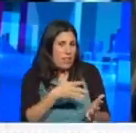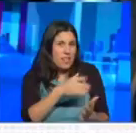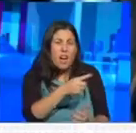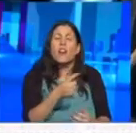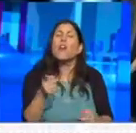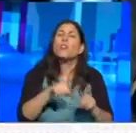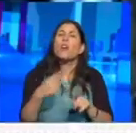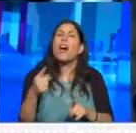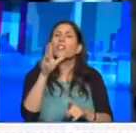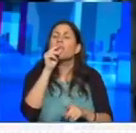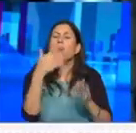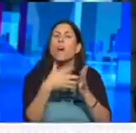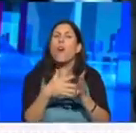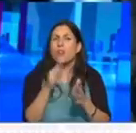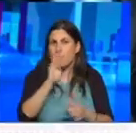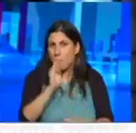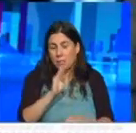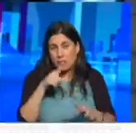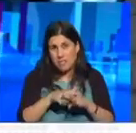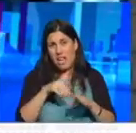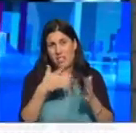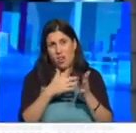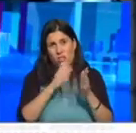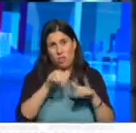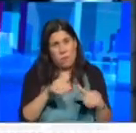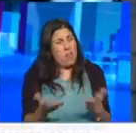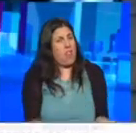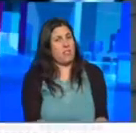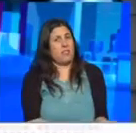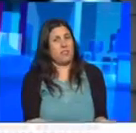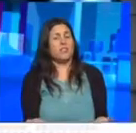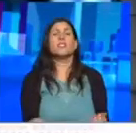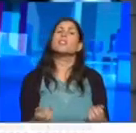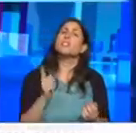שדיבר על חוק ביבי, שזה מפריע חקירות של ראש ממשלה. כן, אנחנו נצטרך להמשיך לעקוב.